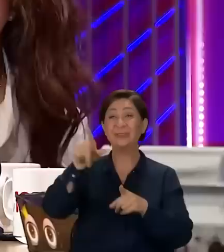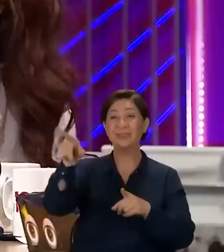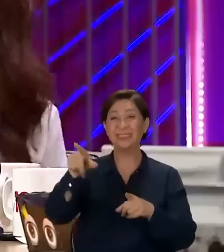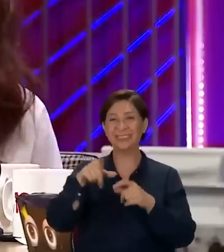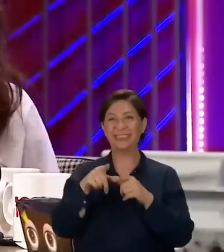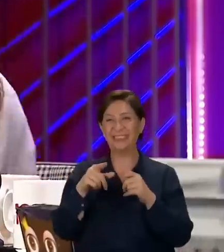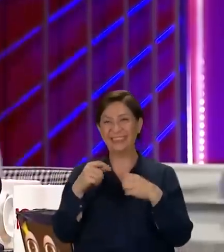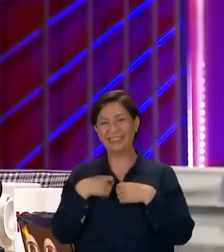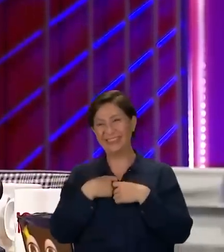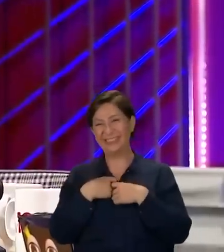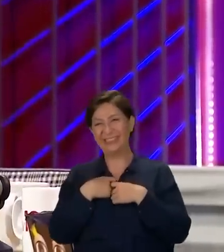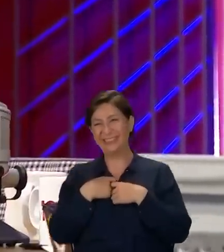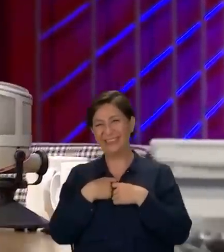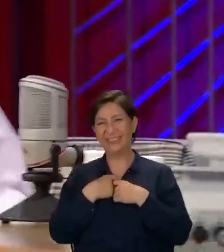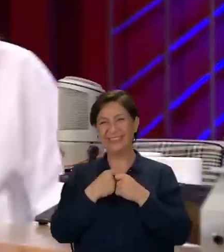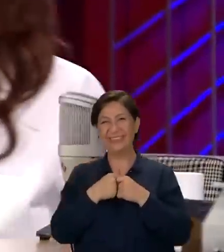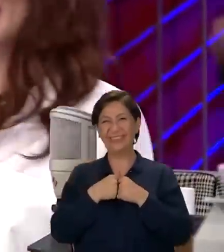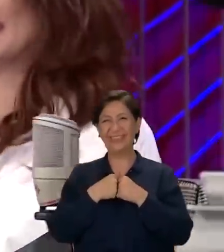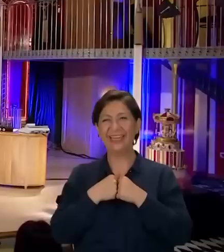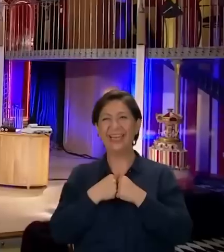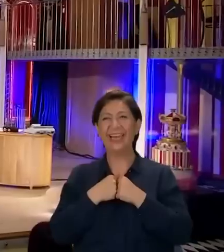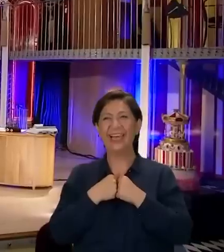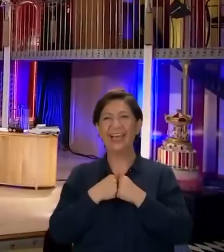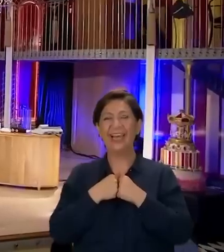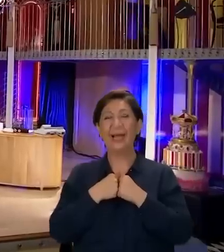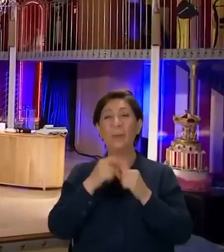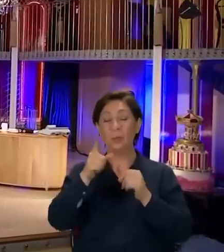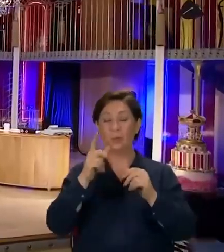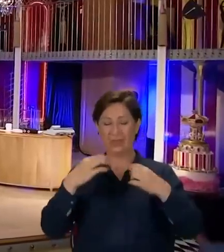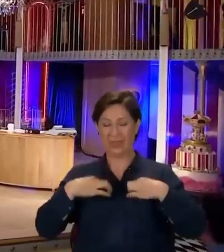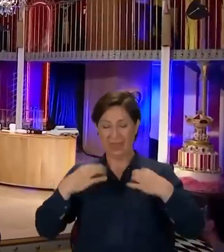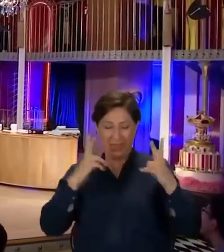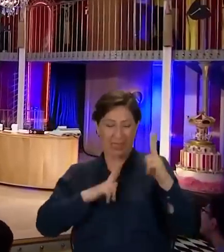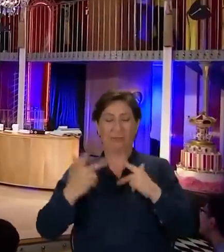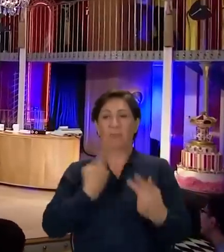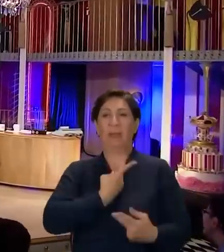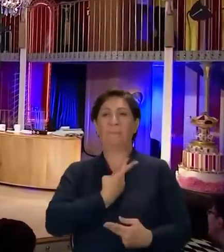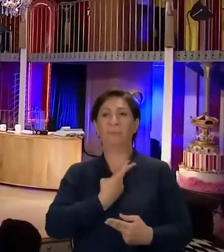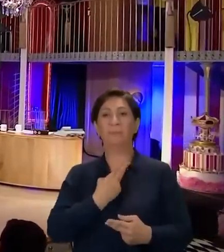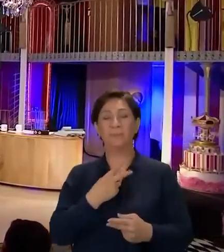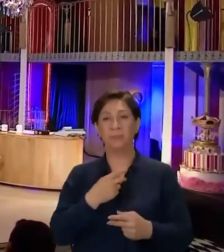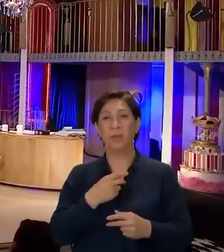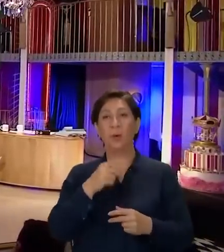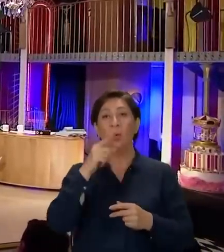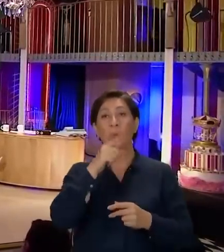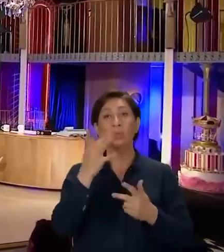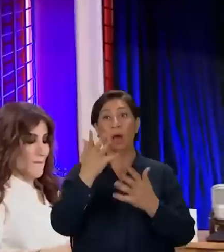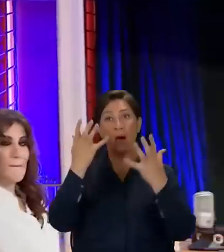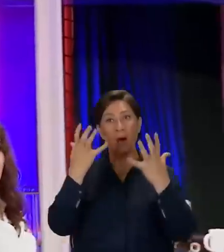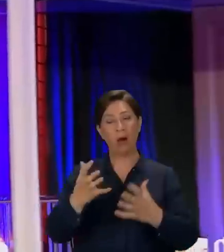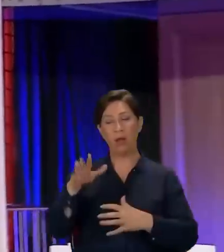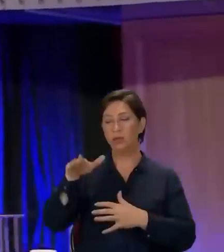Saçlar falan. Bu tarz benim. Bu tarz benim evet değil mi? Bu tarz benim. Evet. Orada mesela